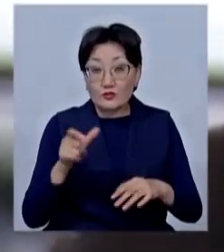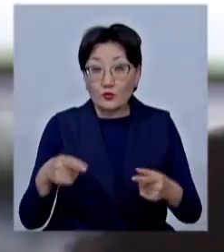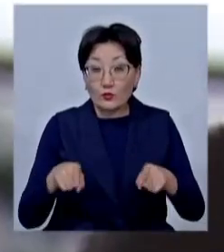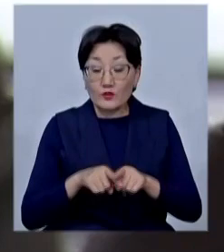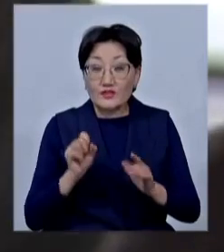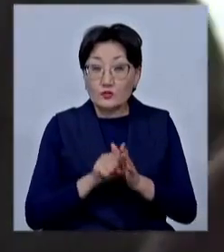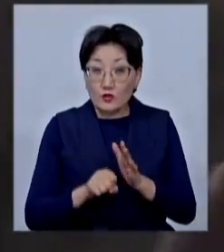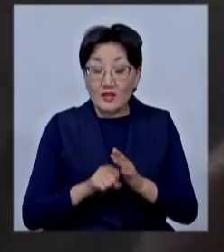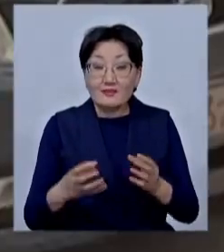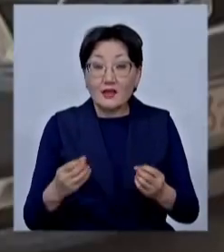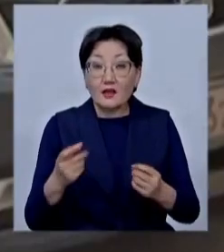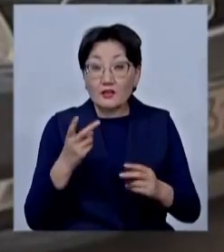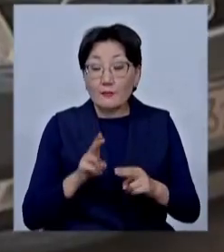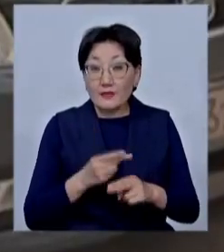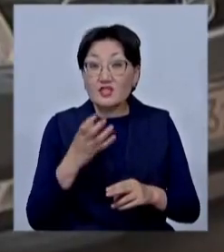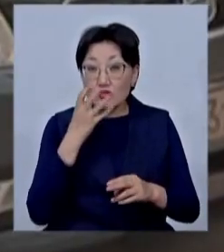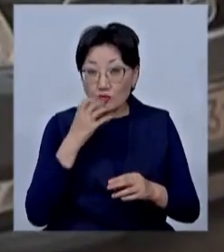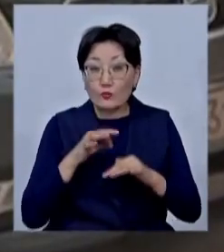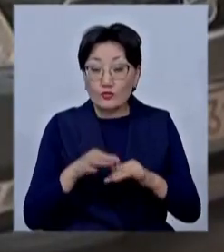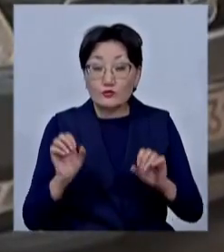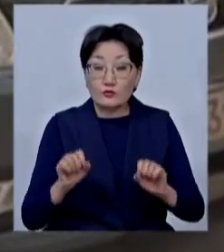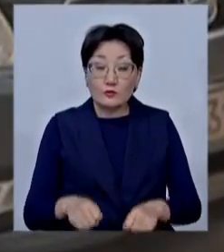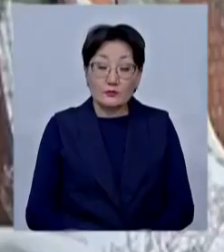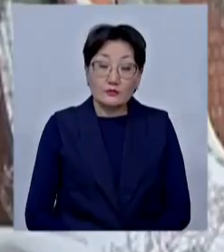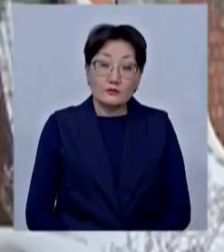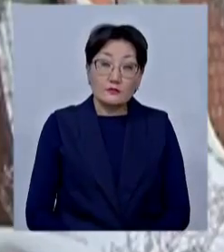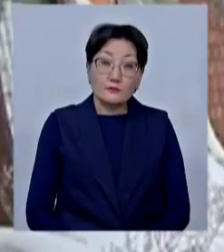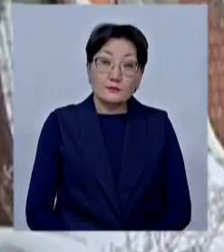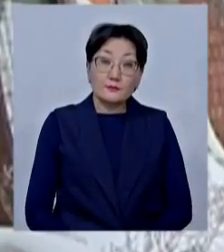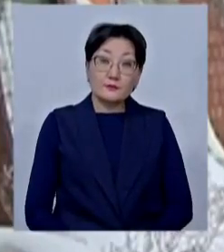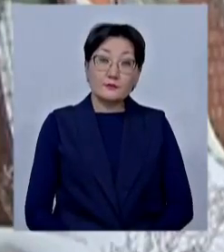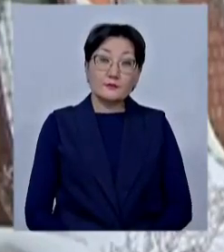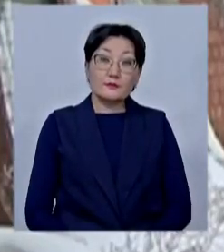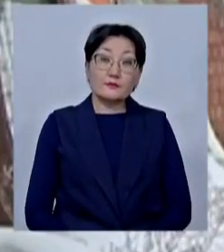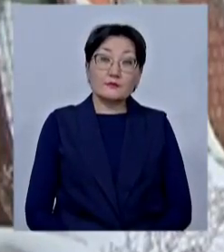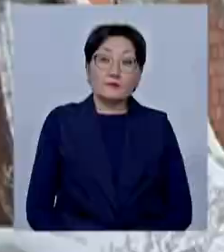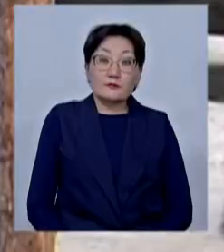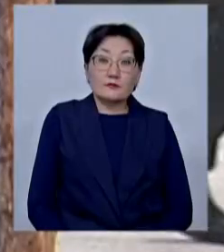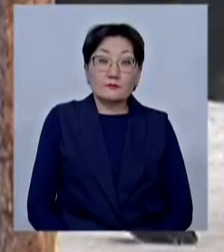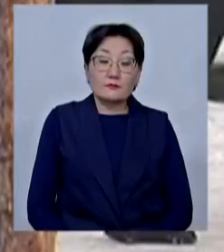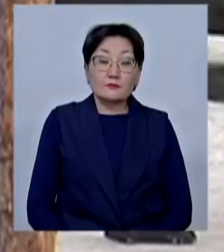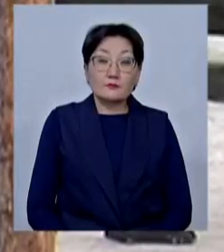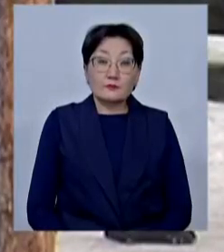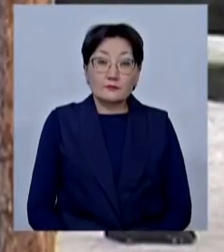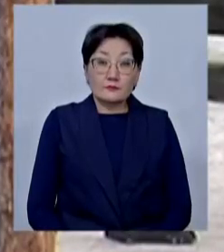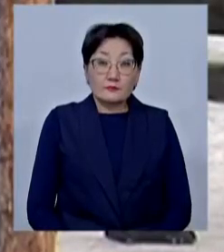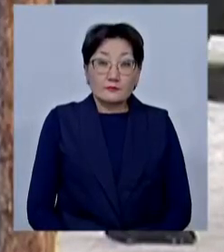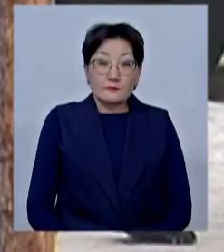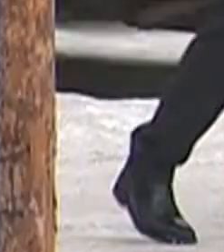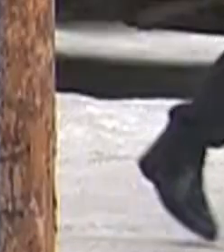осы қысты тағы да жылусыз өткізуі бек мүмкін. Асылбек Тойбек, Нұрлан Өтеген, Данияр Омар, Алматы телеарнасы,